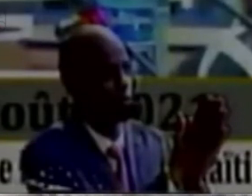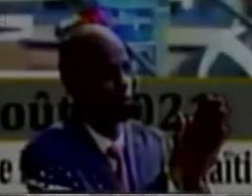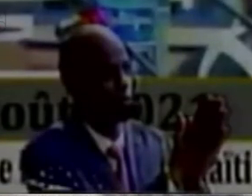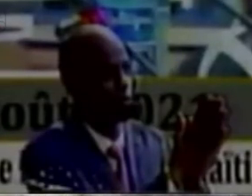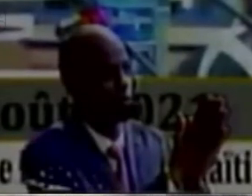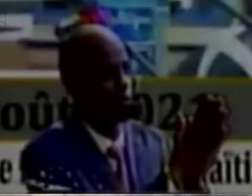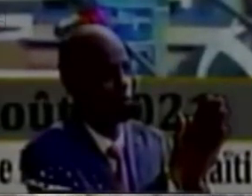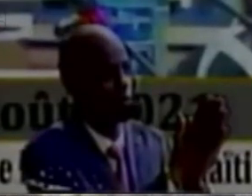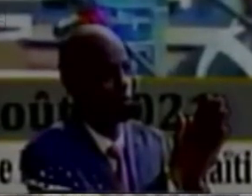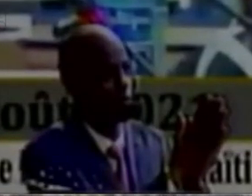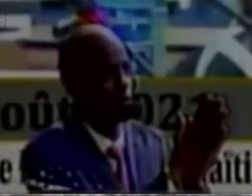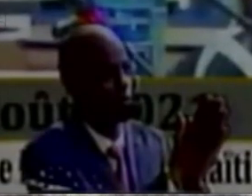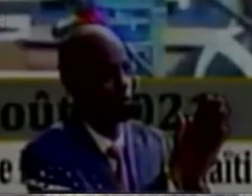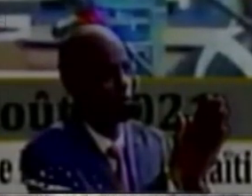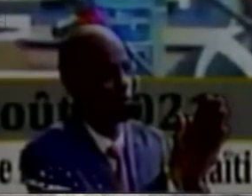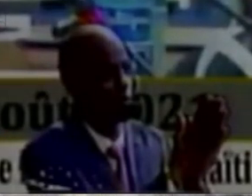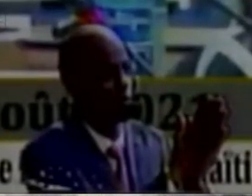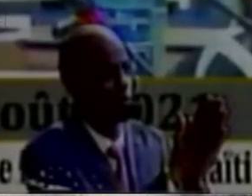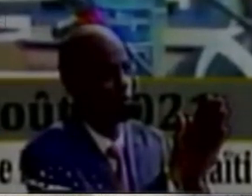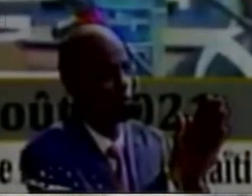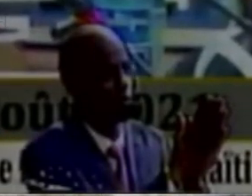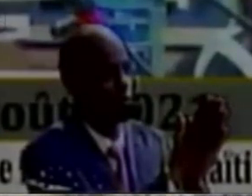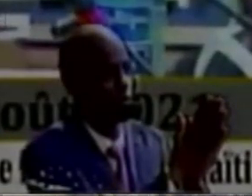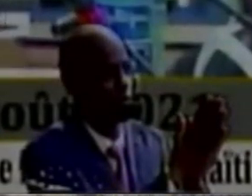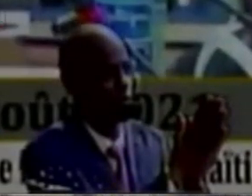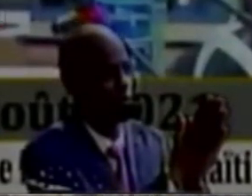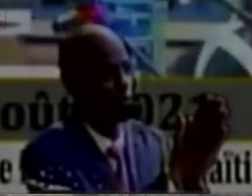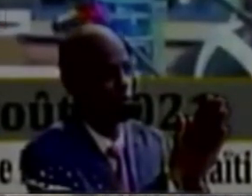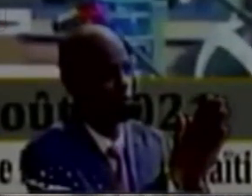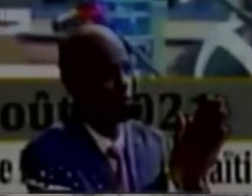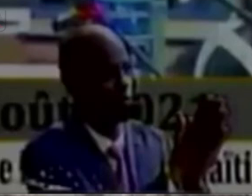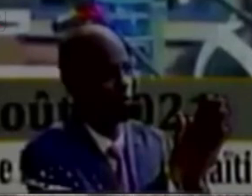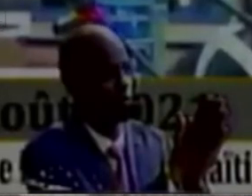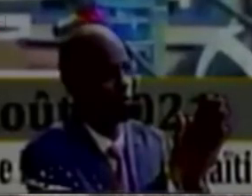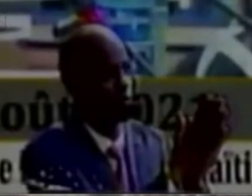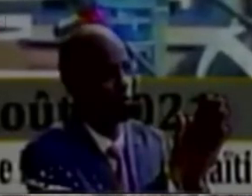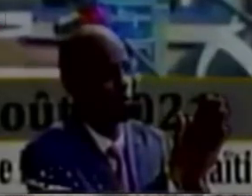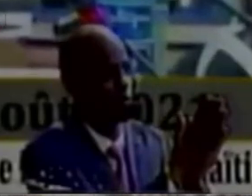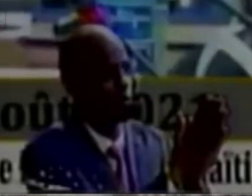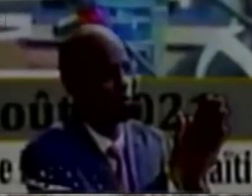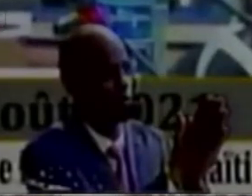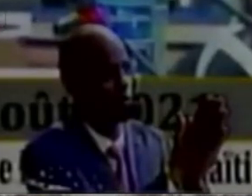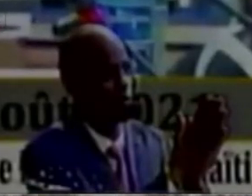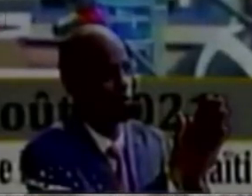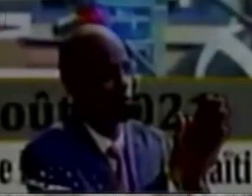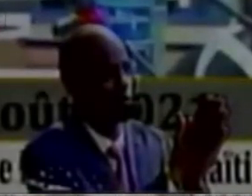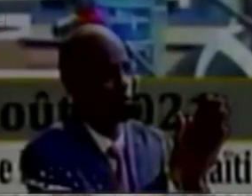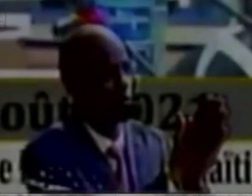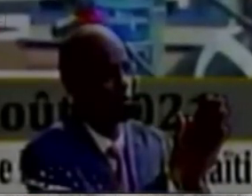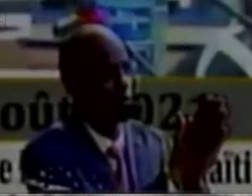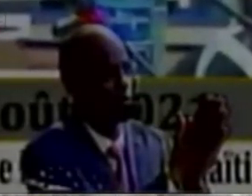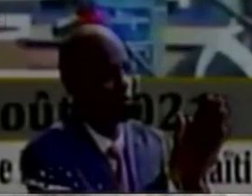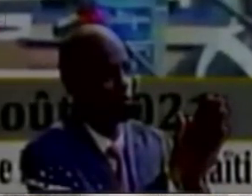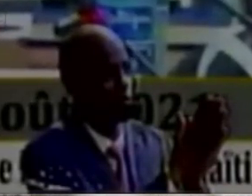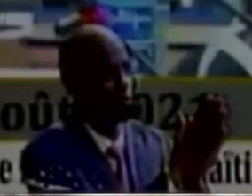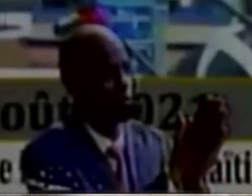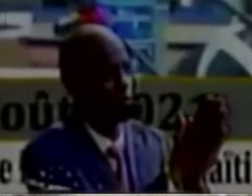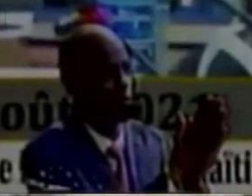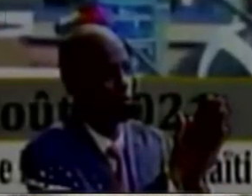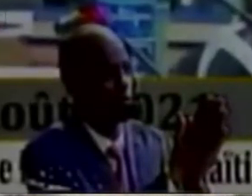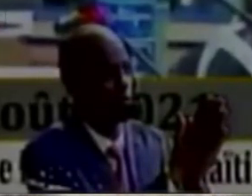et la Banque Interaméricaine de Développement. L'Union fait la force, je pense que n'y a aucune institution qui pourra